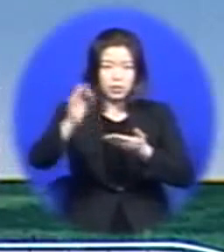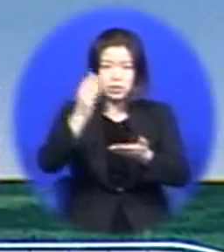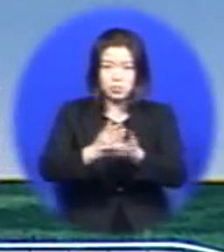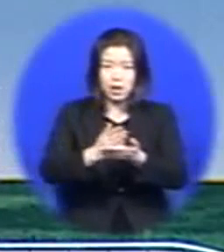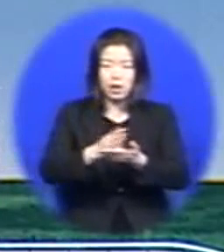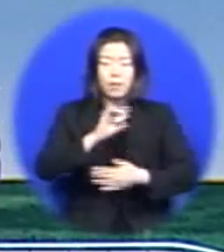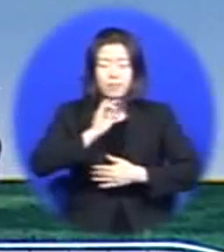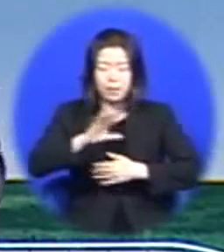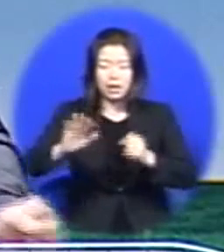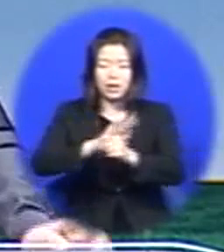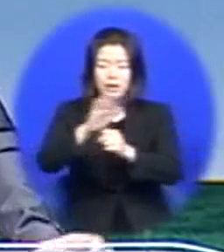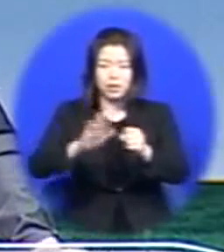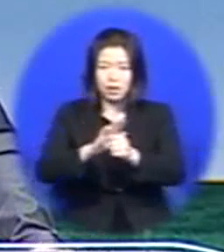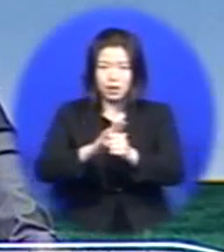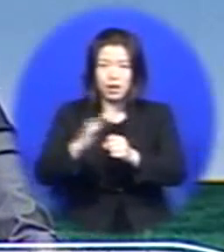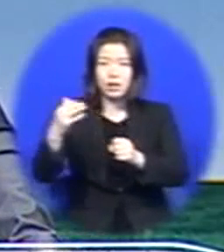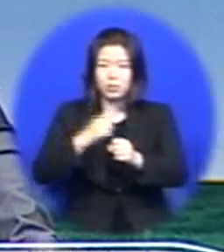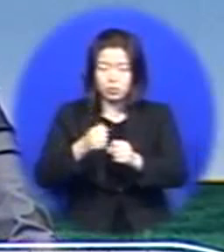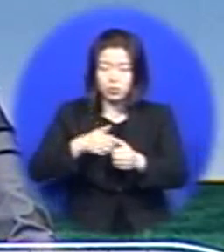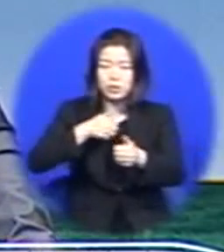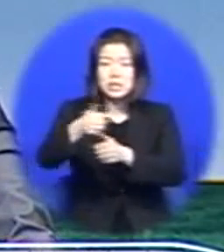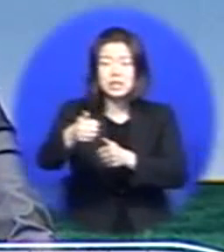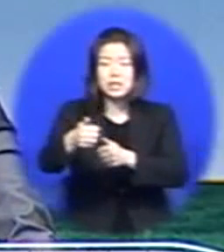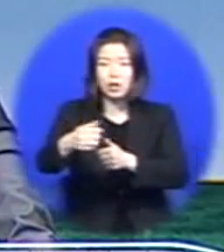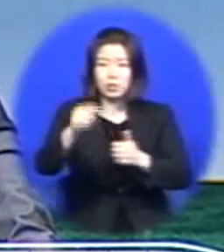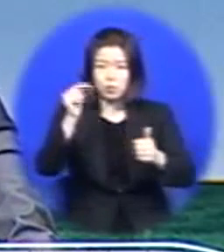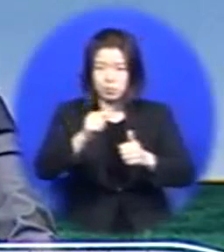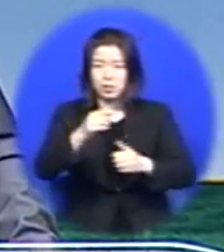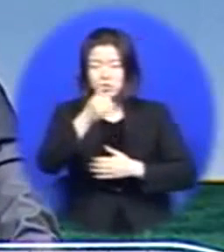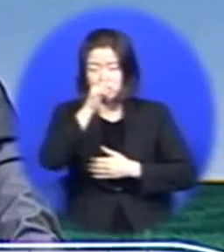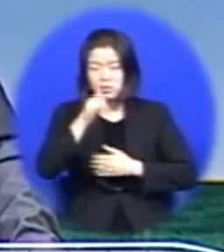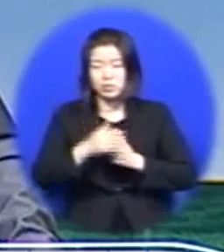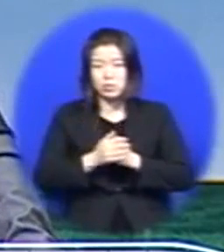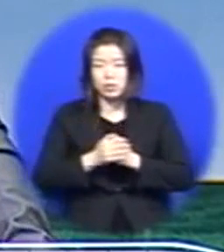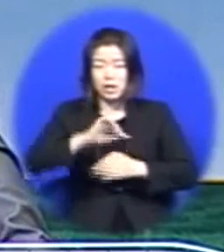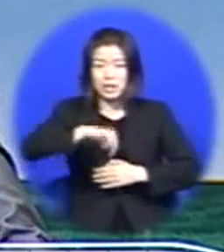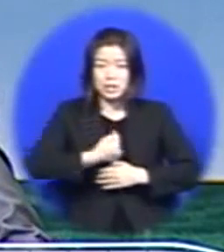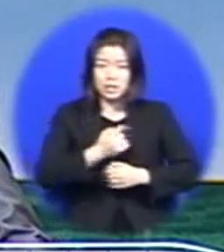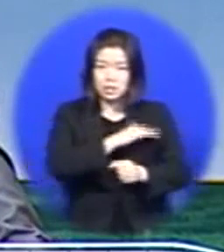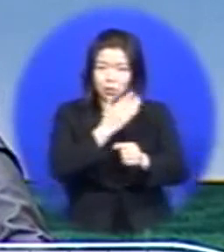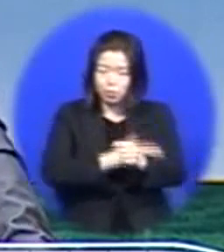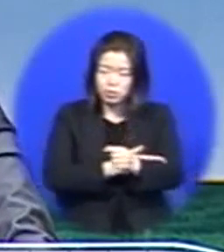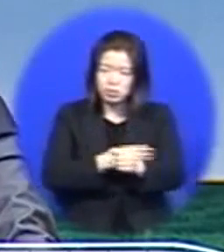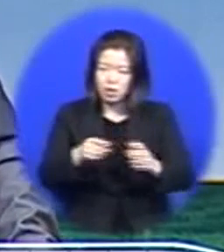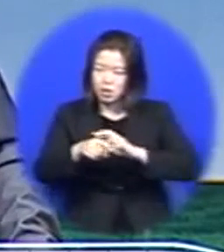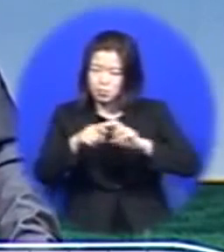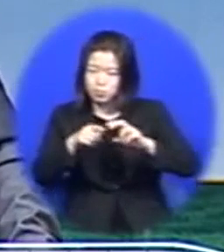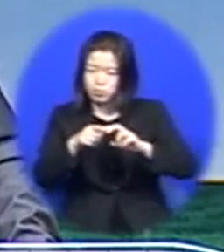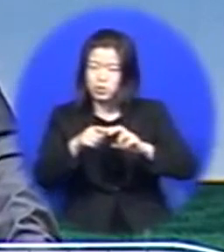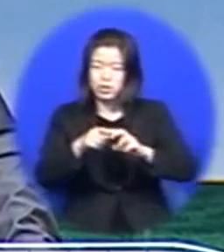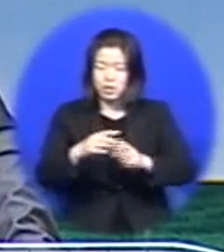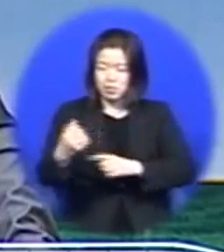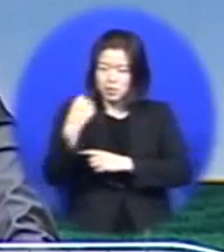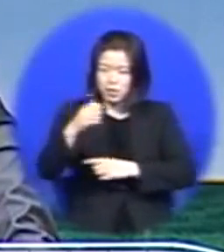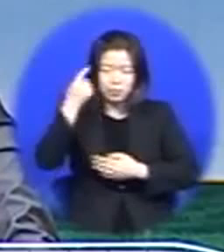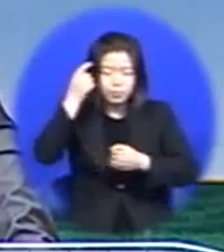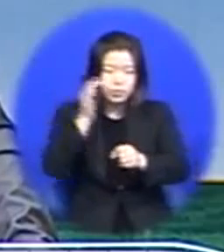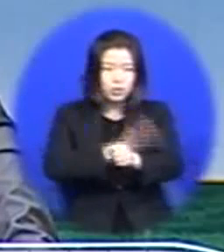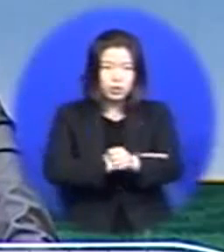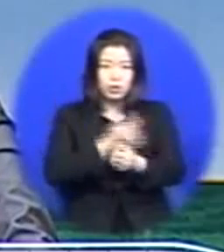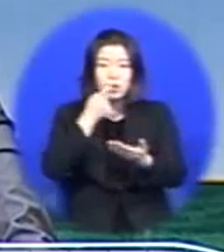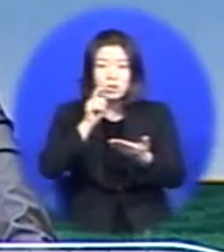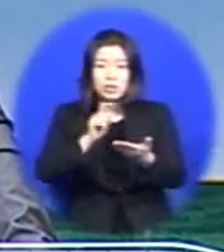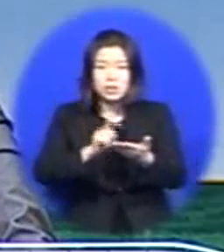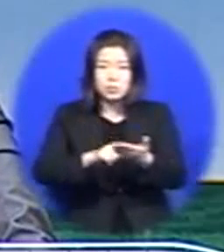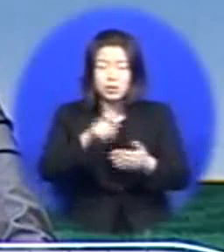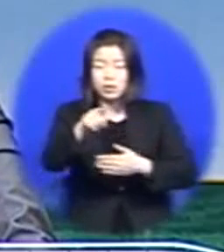사랑으로 적을 물리치라 하였습니다. 자신의 권세와 무기와 힘과 능력과 지혜로 쉽게